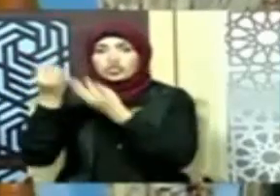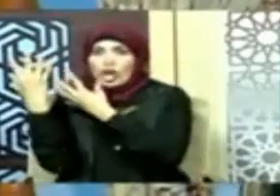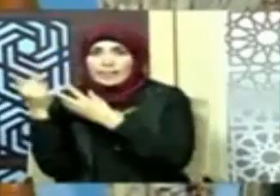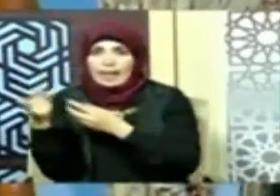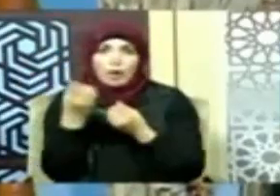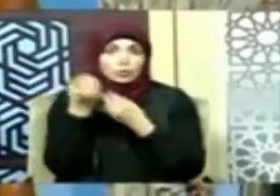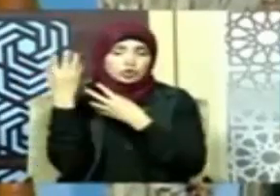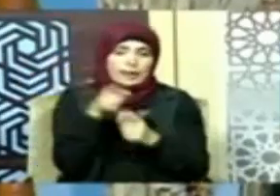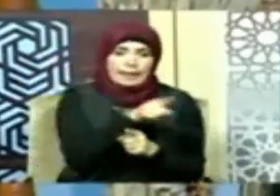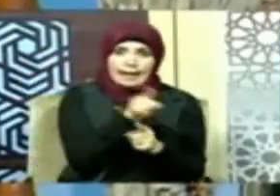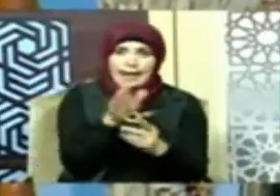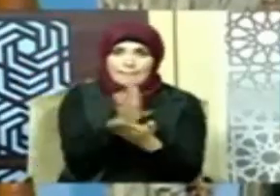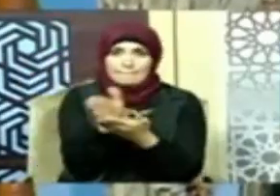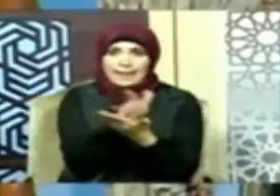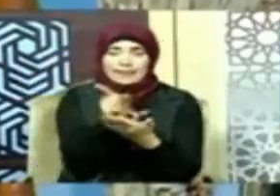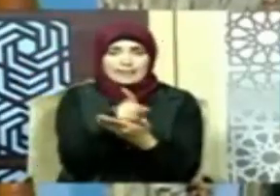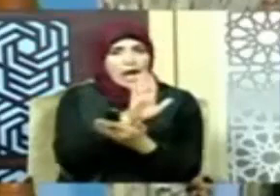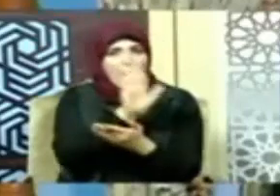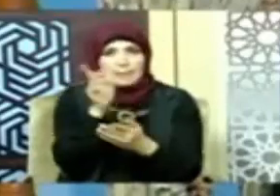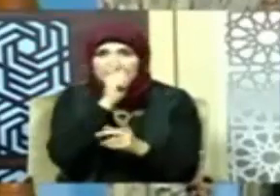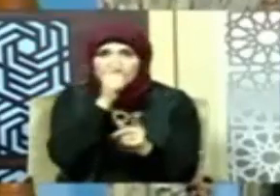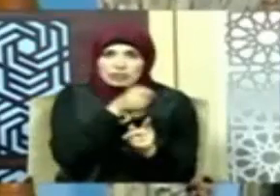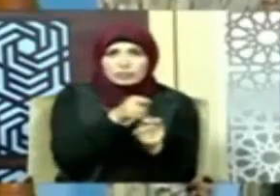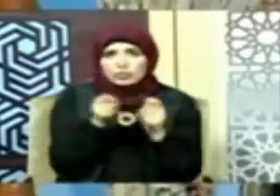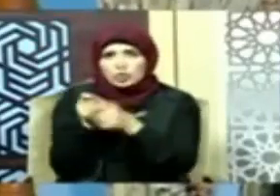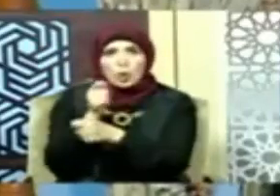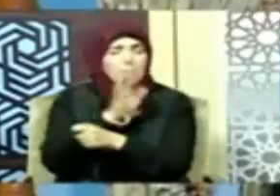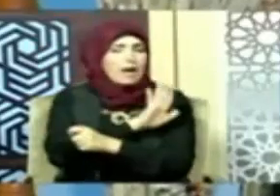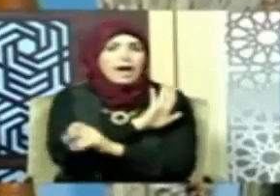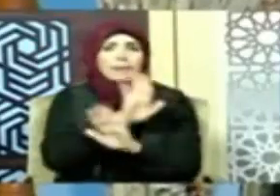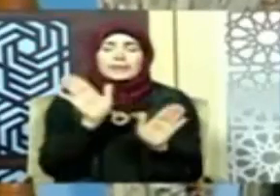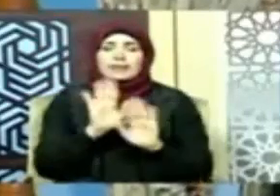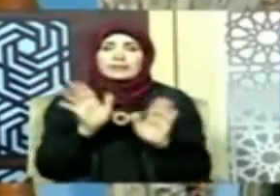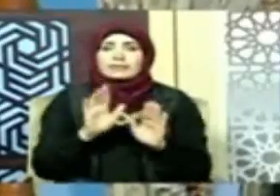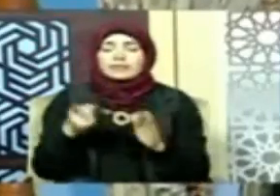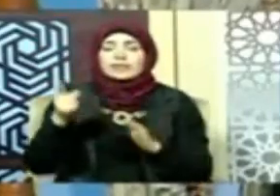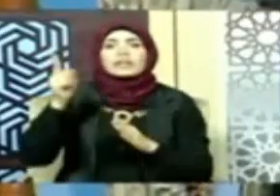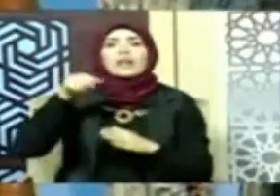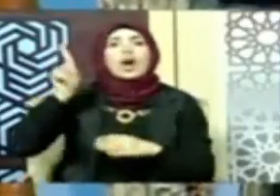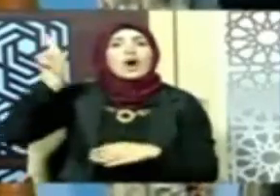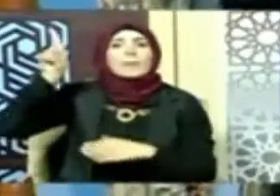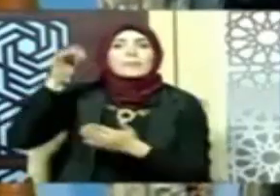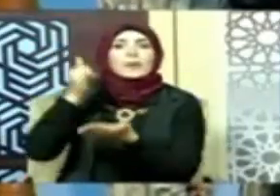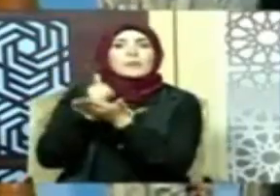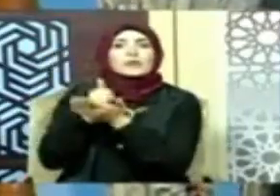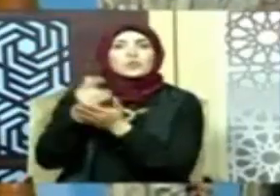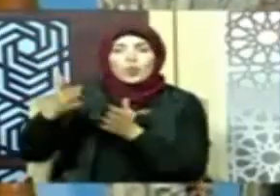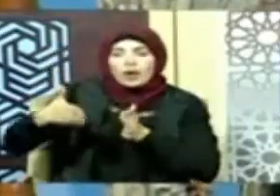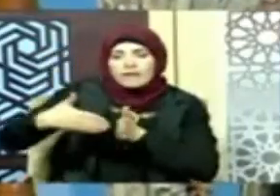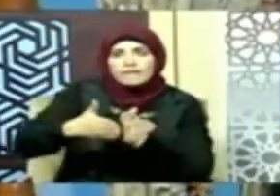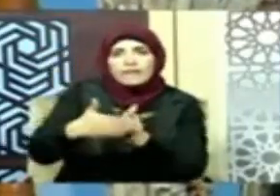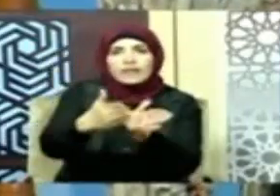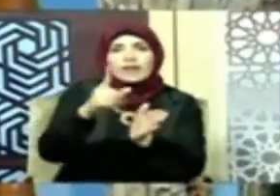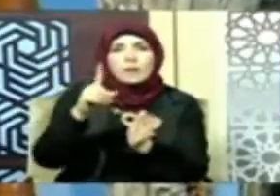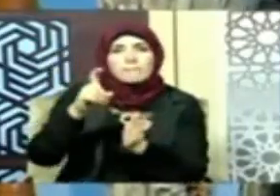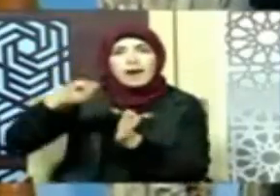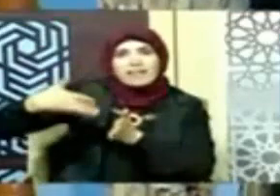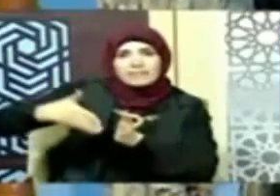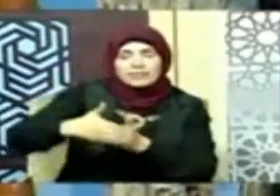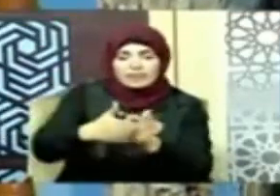أكلها ولم تظلم منه شيئا. وفجرنا، من الذي فجر؟ هو الله.